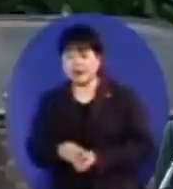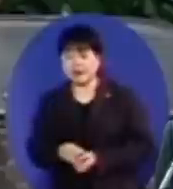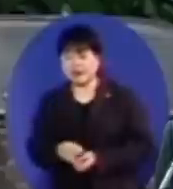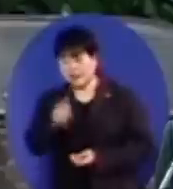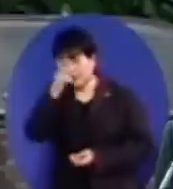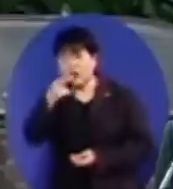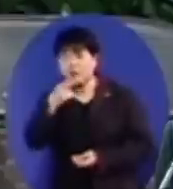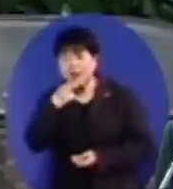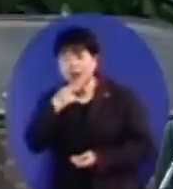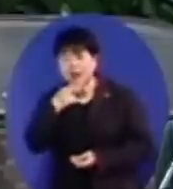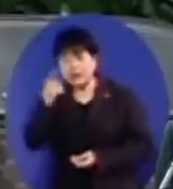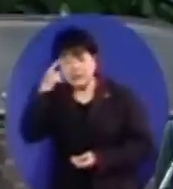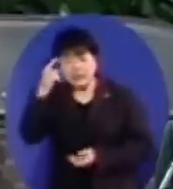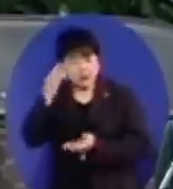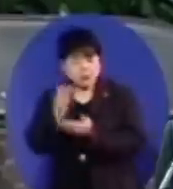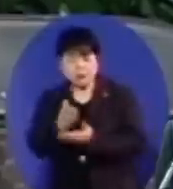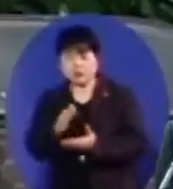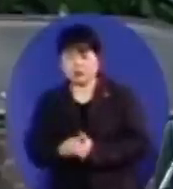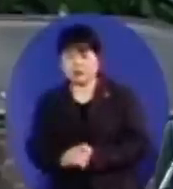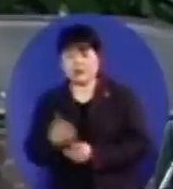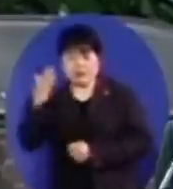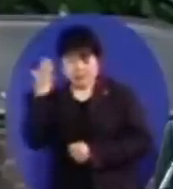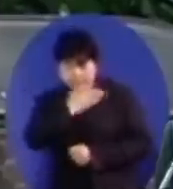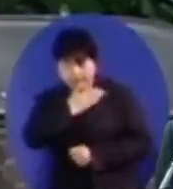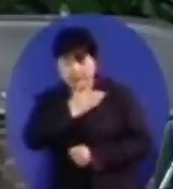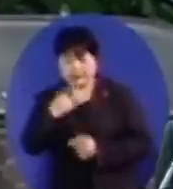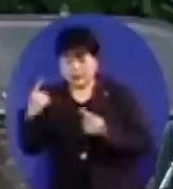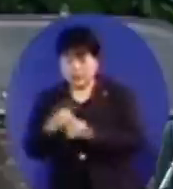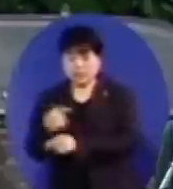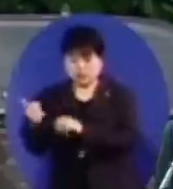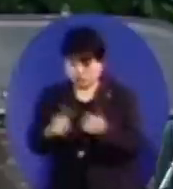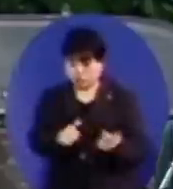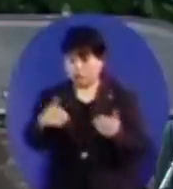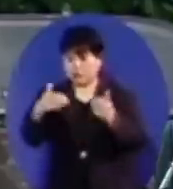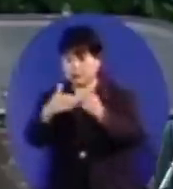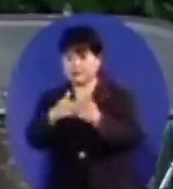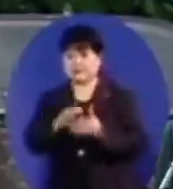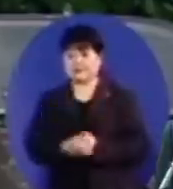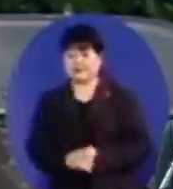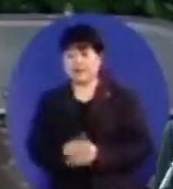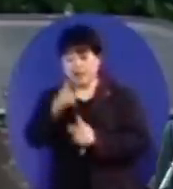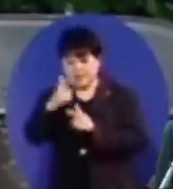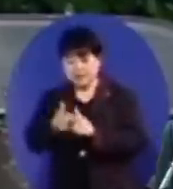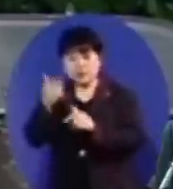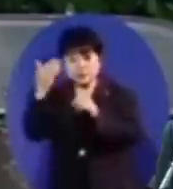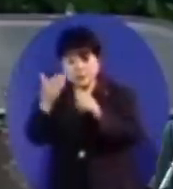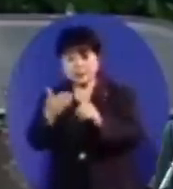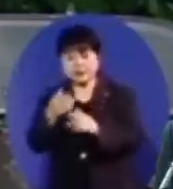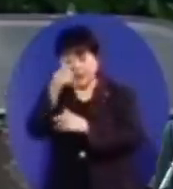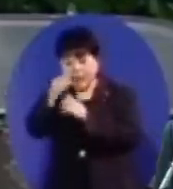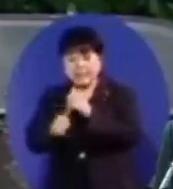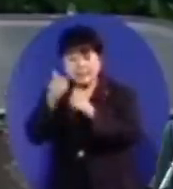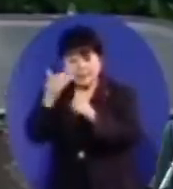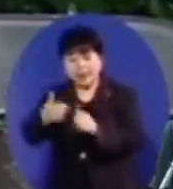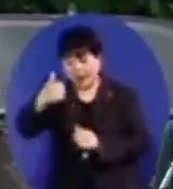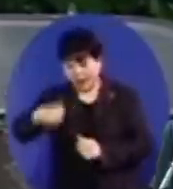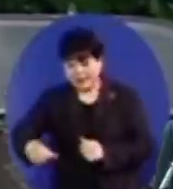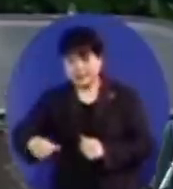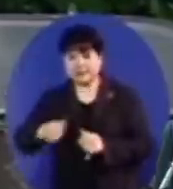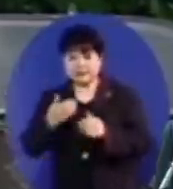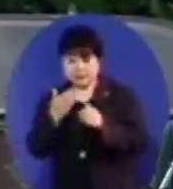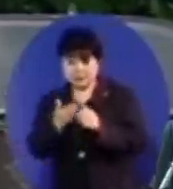없다 그런 생각하지 않아요. 깨끗이 내가 대신 죽어준다. 예수님 하나님